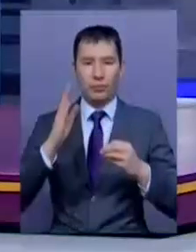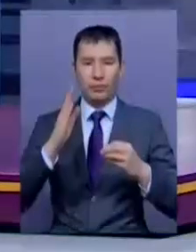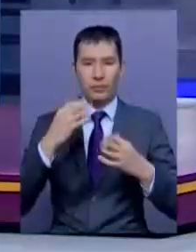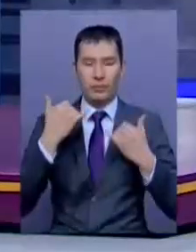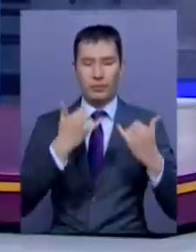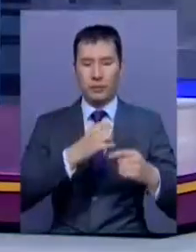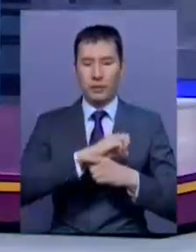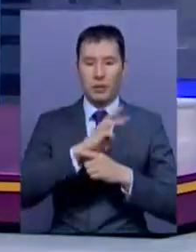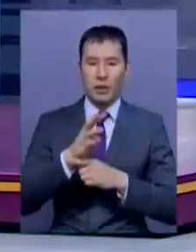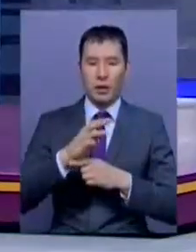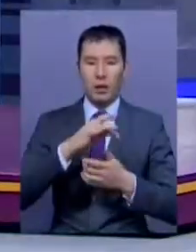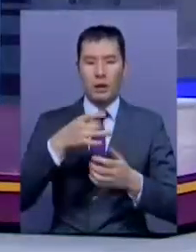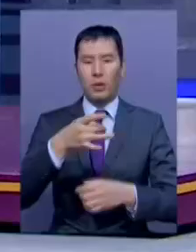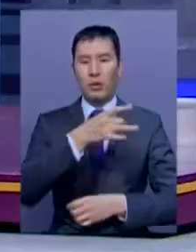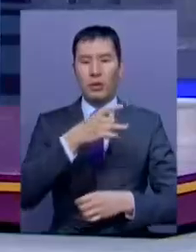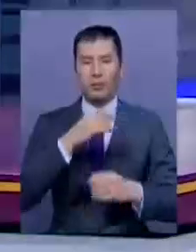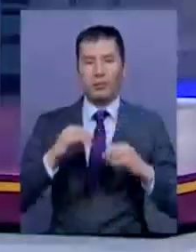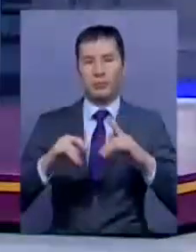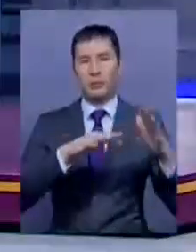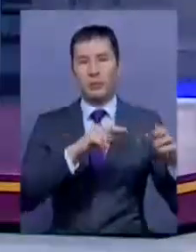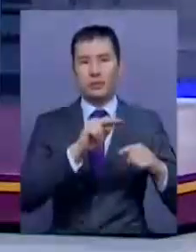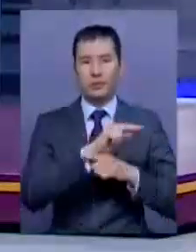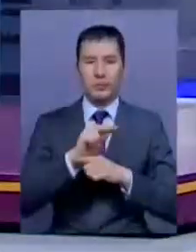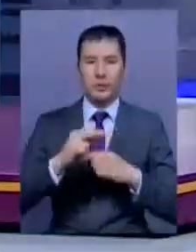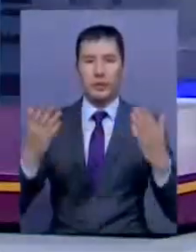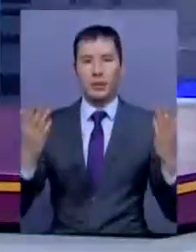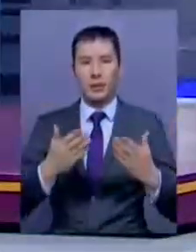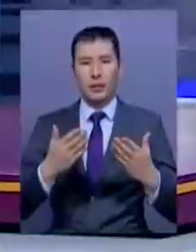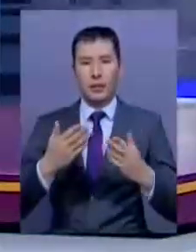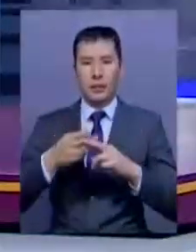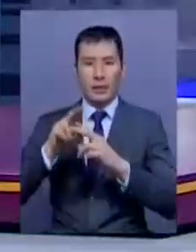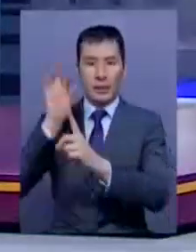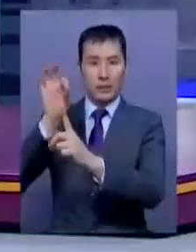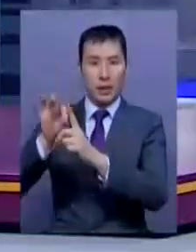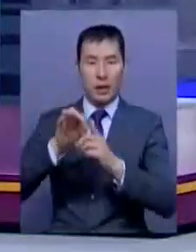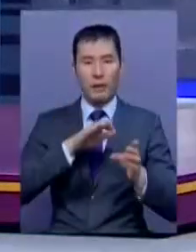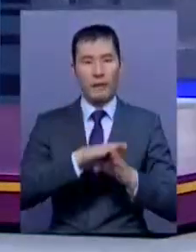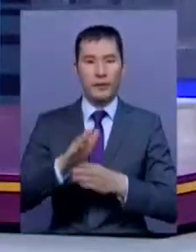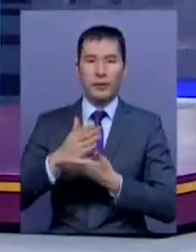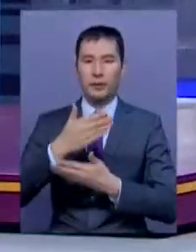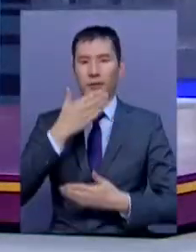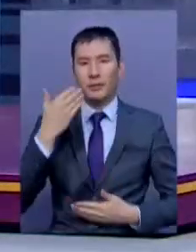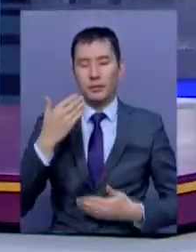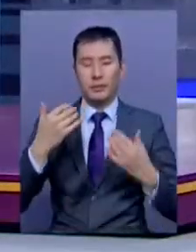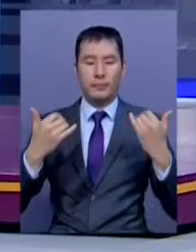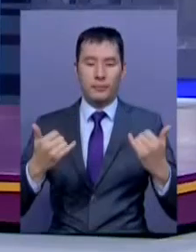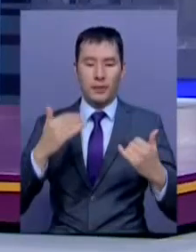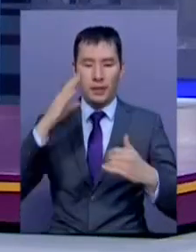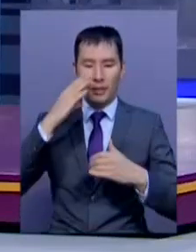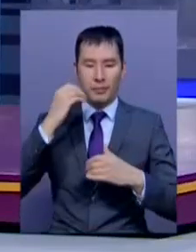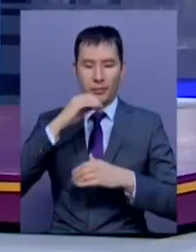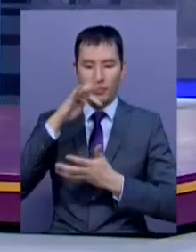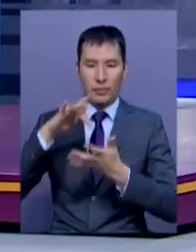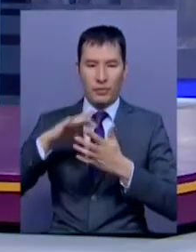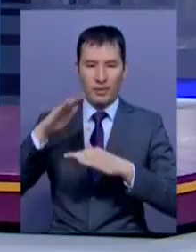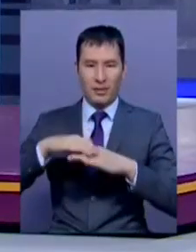қандай жұмыстар атқарылып жатыр? Алға қойылған тапсырмалар ойдағыдай орындалды ма? Осы мақсатта бүгін Алматы әкімі Бақытжан Сағынтаев